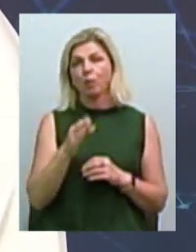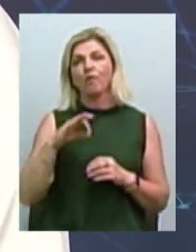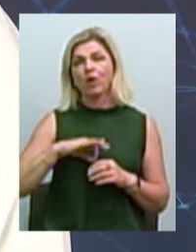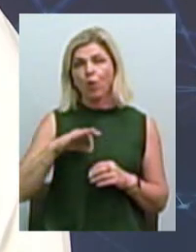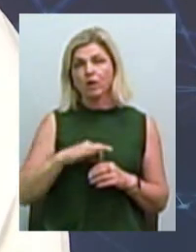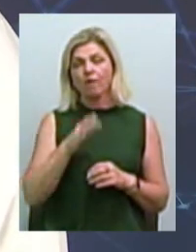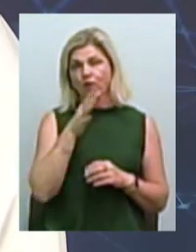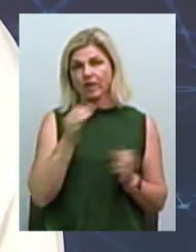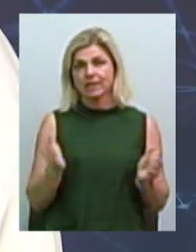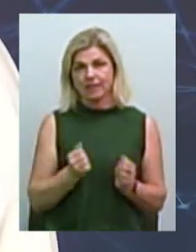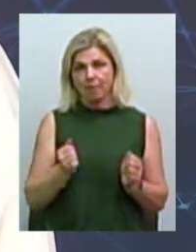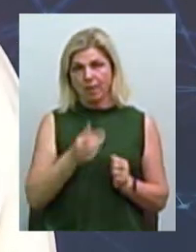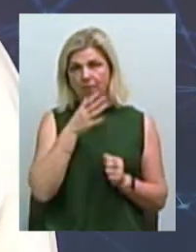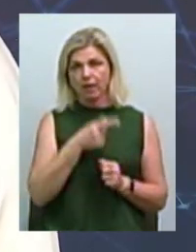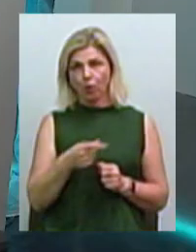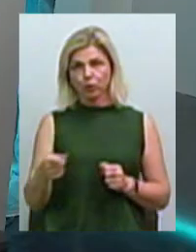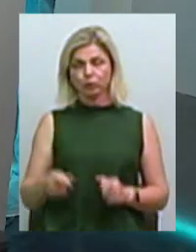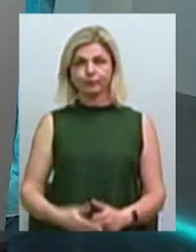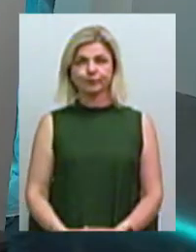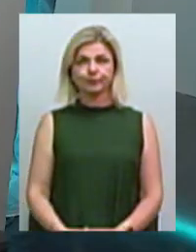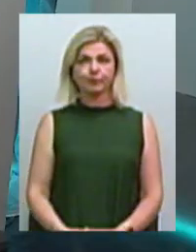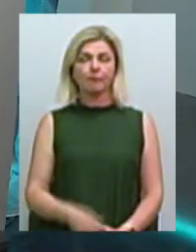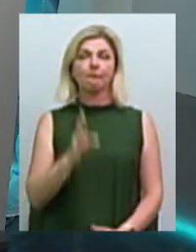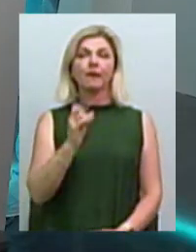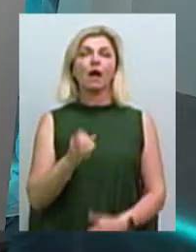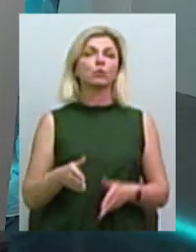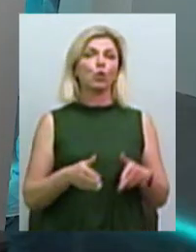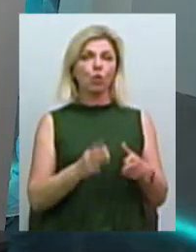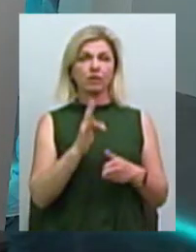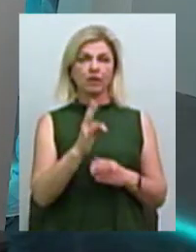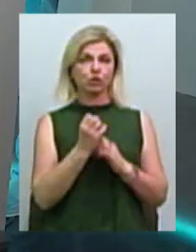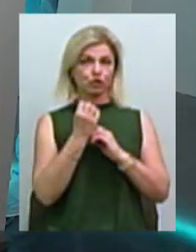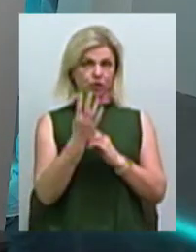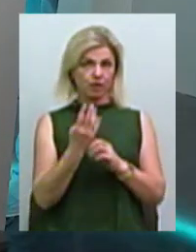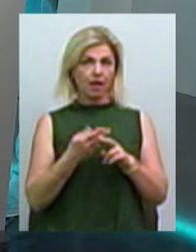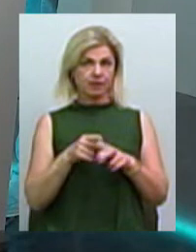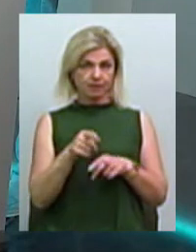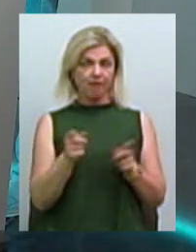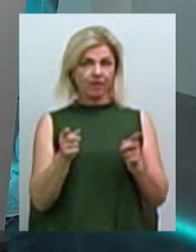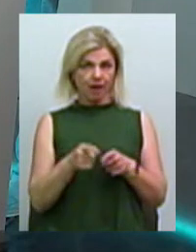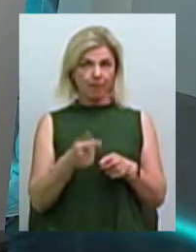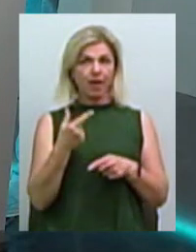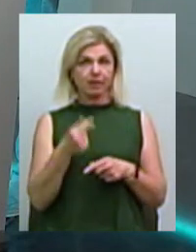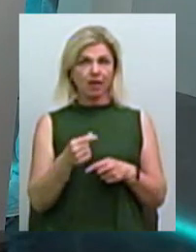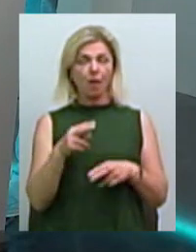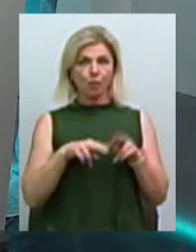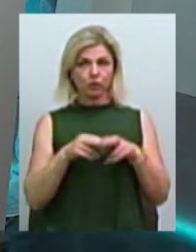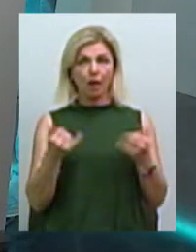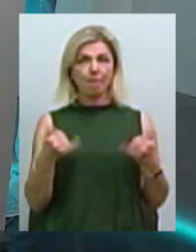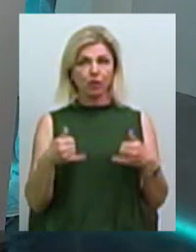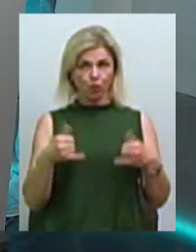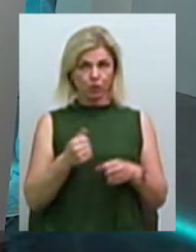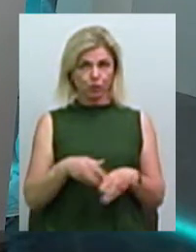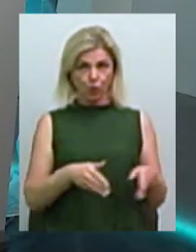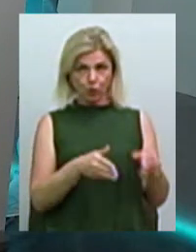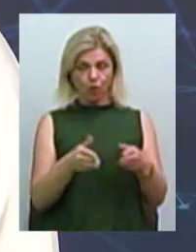час зими, зимового періоду. На Н14 – це саме той фрагмент, де будується бетонна дорога? Саме там,